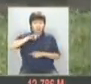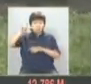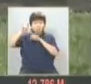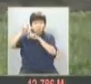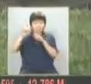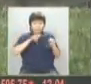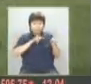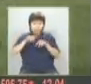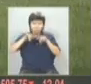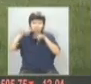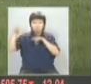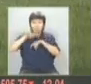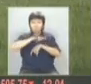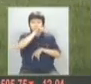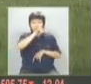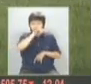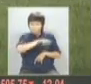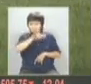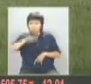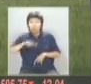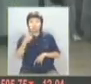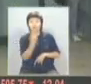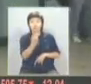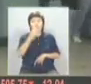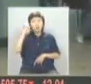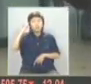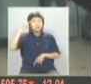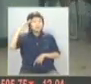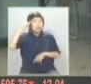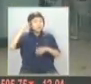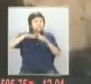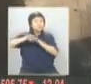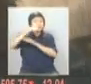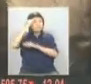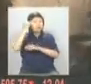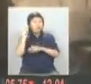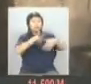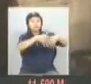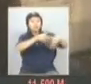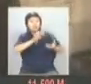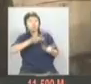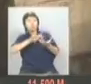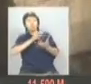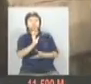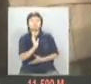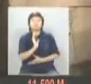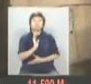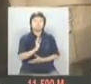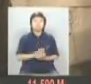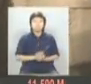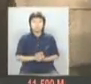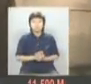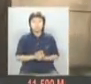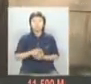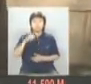่า ได้รบคําสให้ค่าปราชาชนแต่ไม่สามารถทำได้ช่วรเบีเองและผู้ที่มีทนภมนกอยู่ภายใริเบียยื